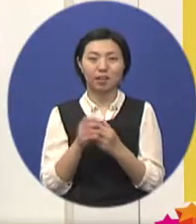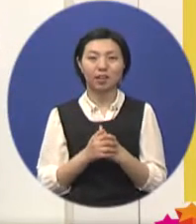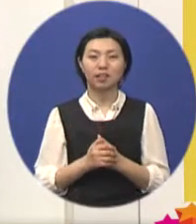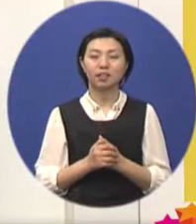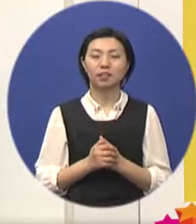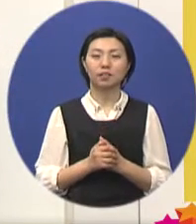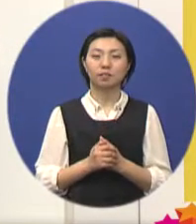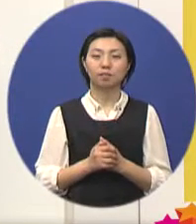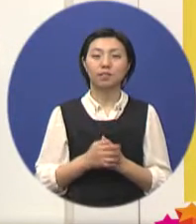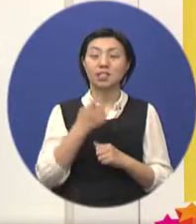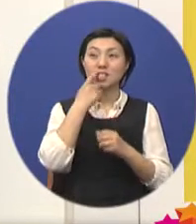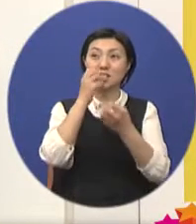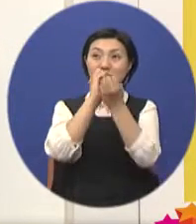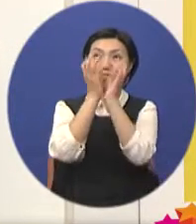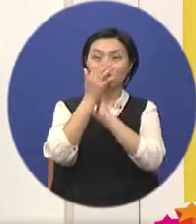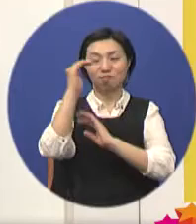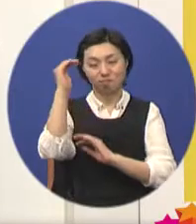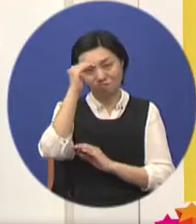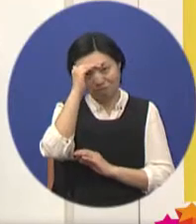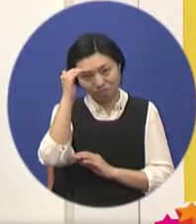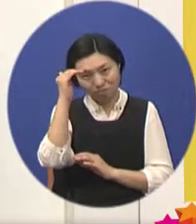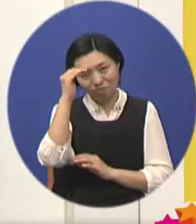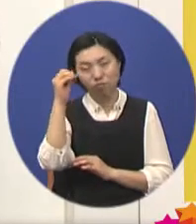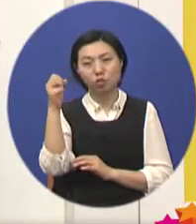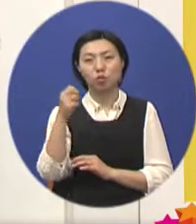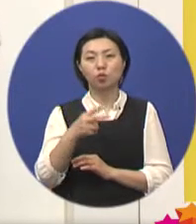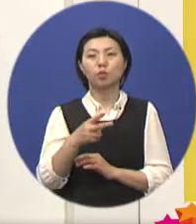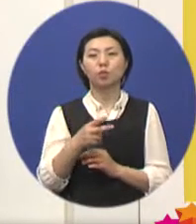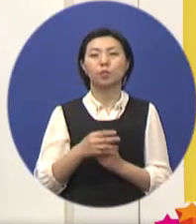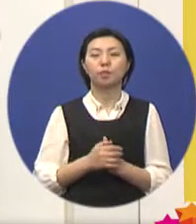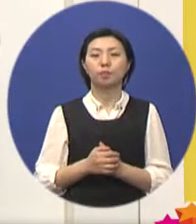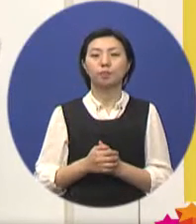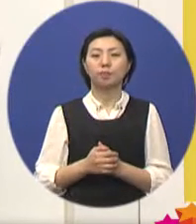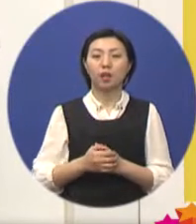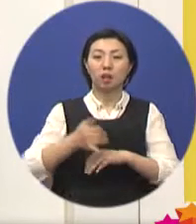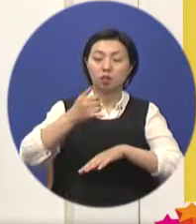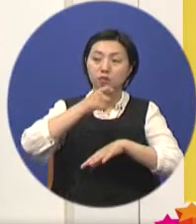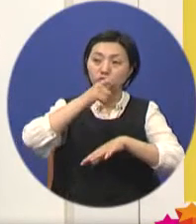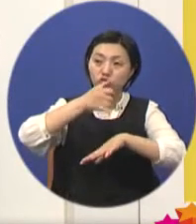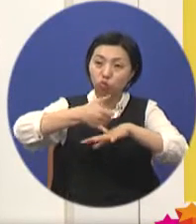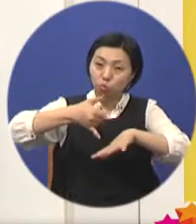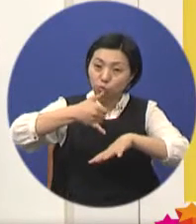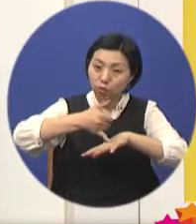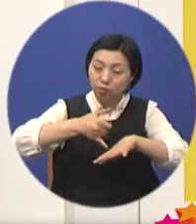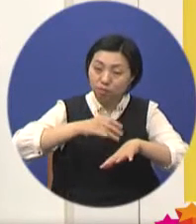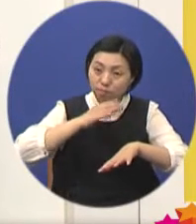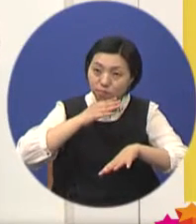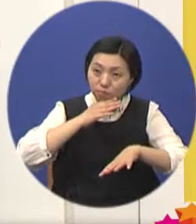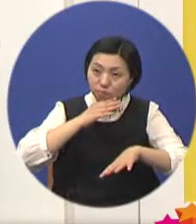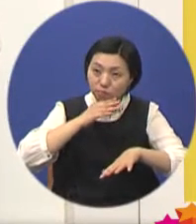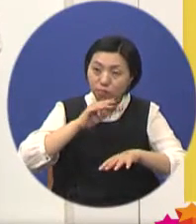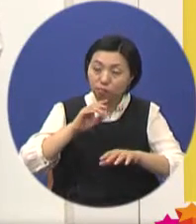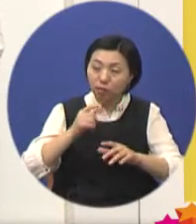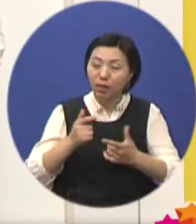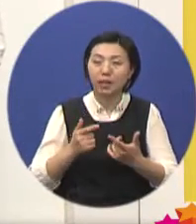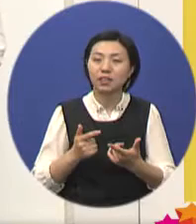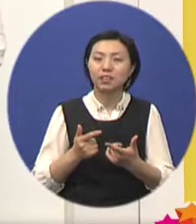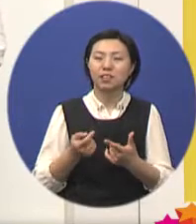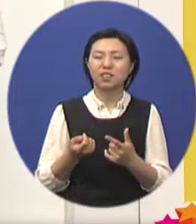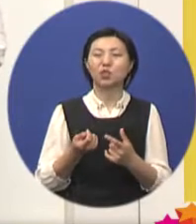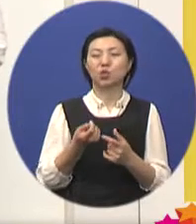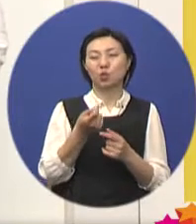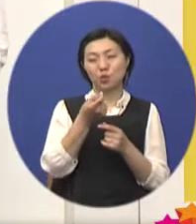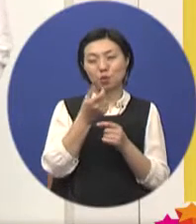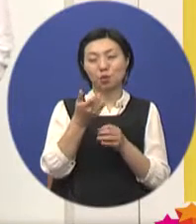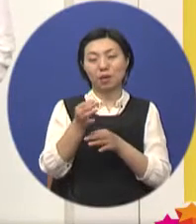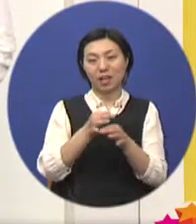자, 벚꽃도 구경하시고 네. 어머님 이제 지금 농사 짓고 계신가요? 아니에요. 조그마한 가게